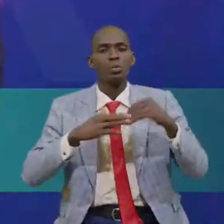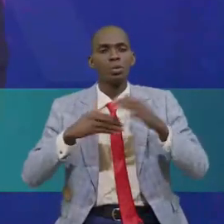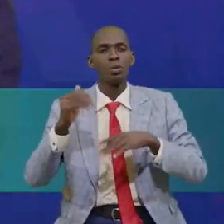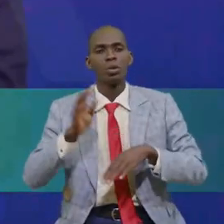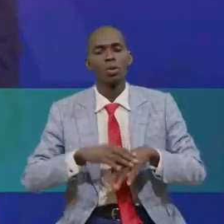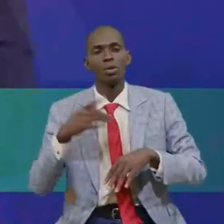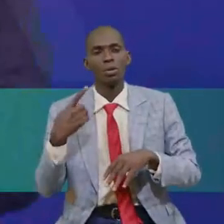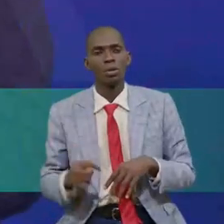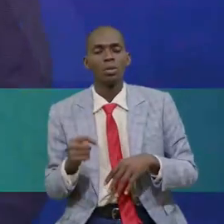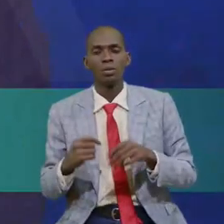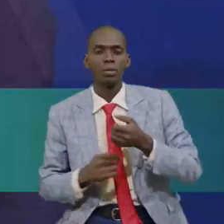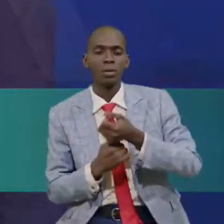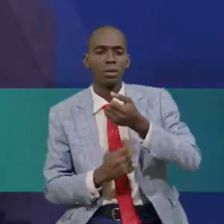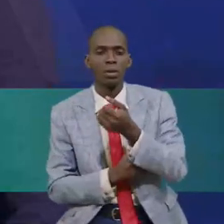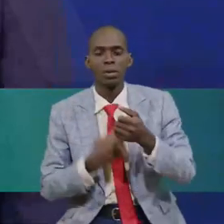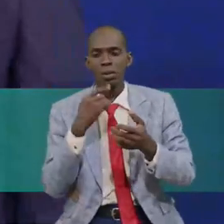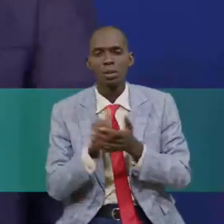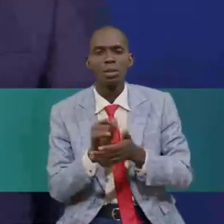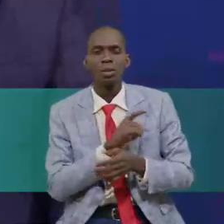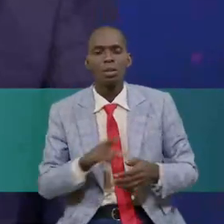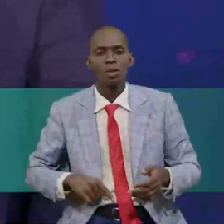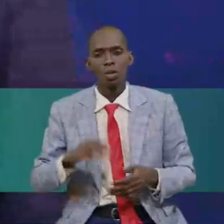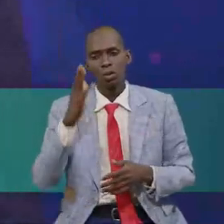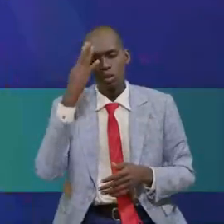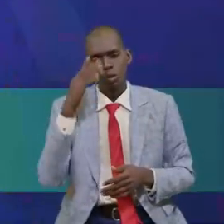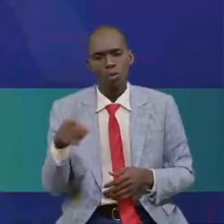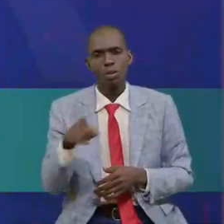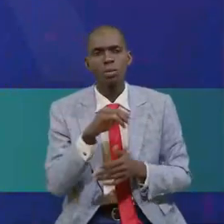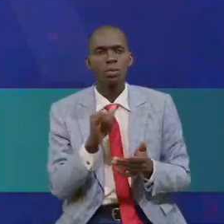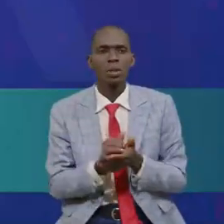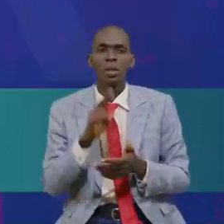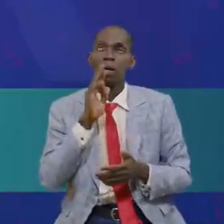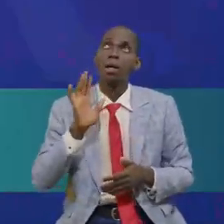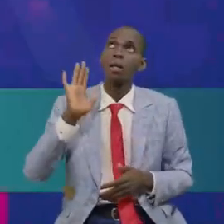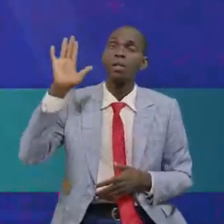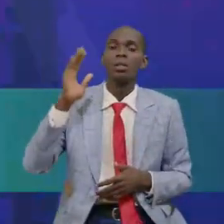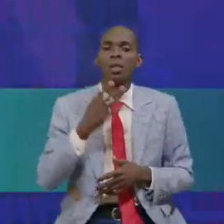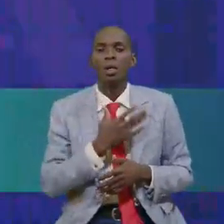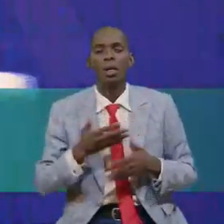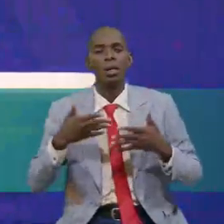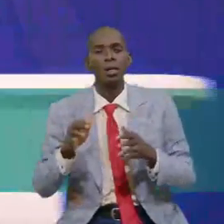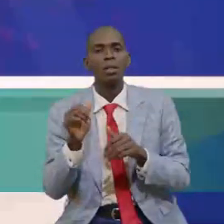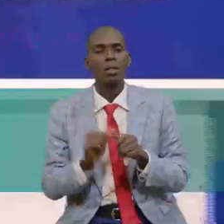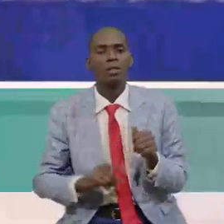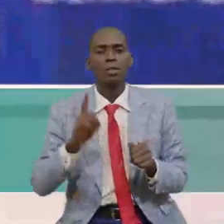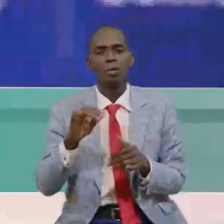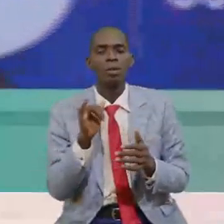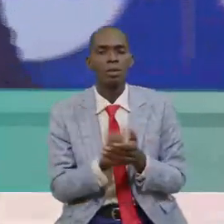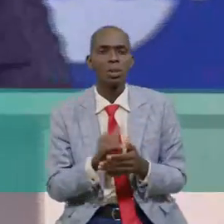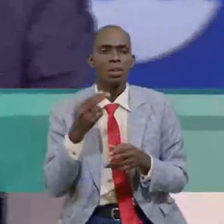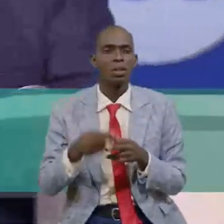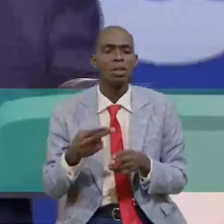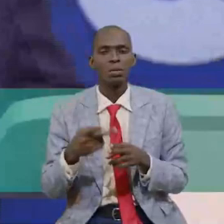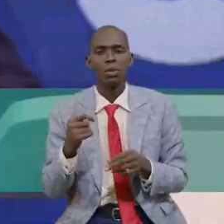Seigneur connaît ceux qui lui appartiennent et quiconque prononce le nom du Seigneur,